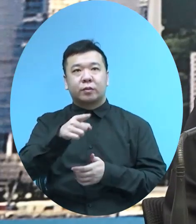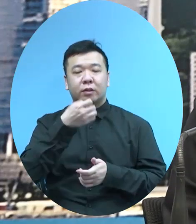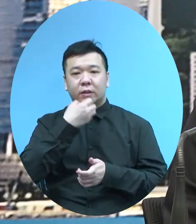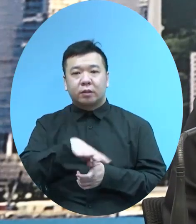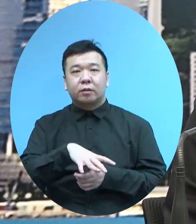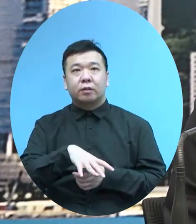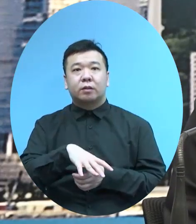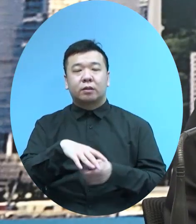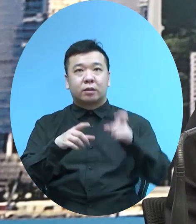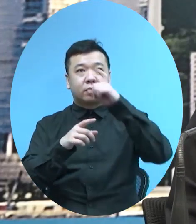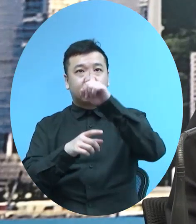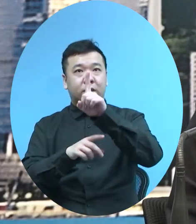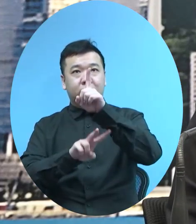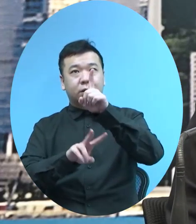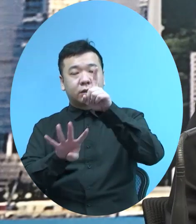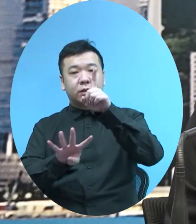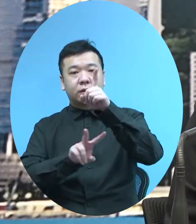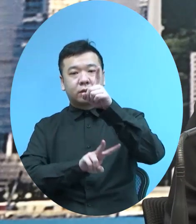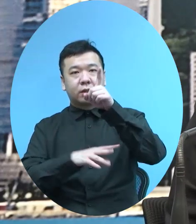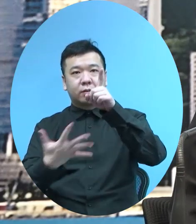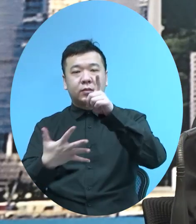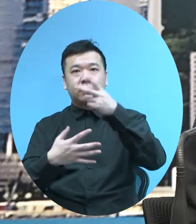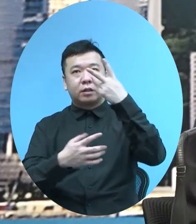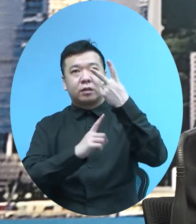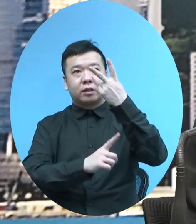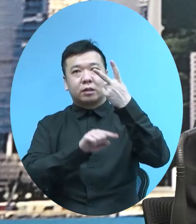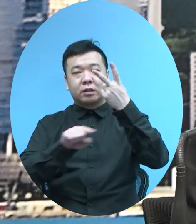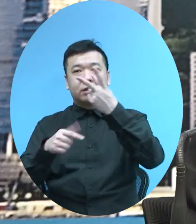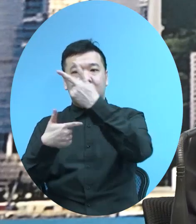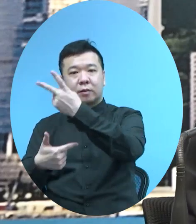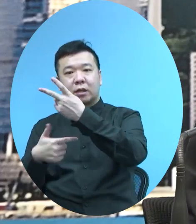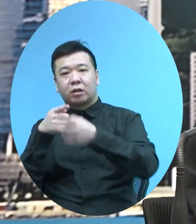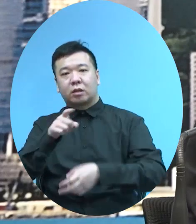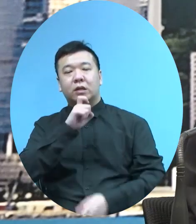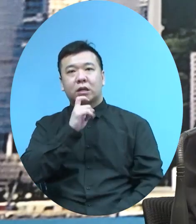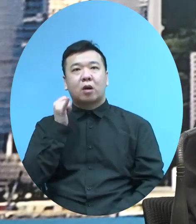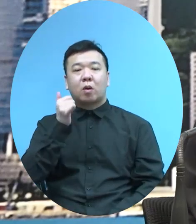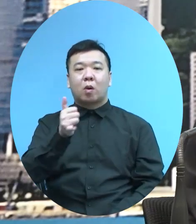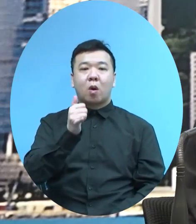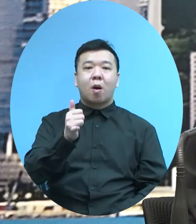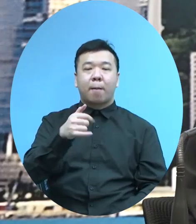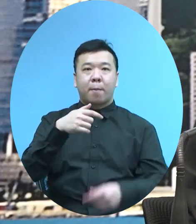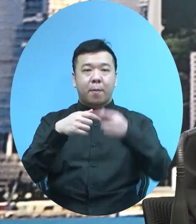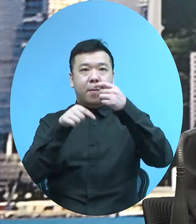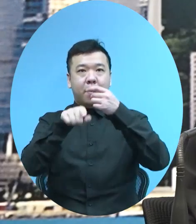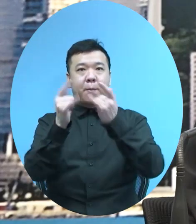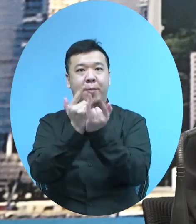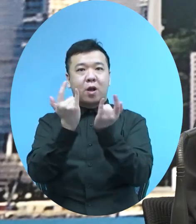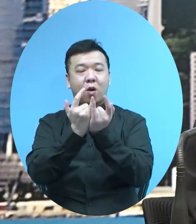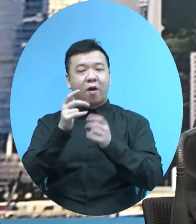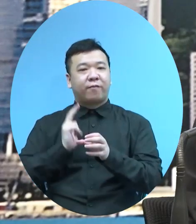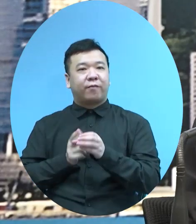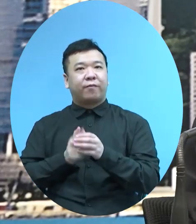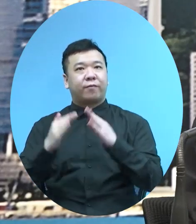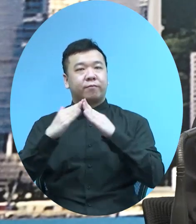喺1月24、25同埋2月1至8日咧都有去嗰個福慧佛社嗰度嘅。咁通常就